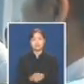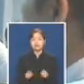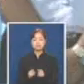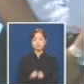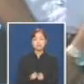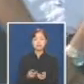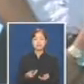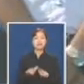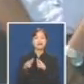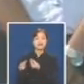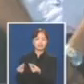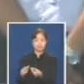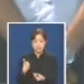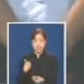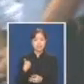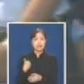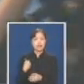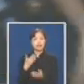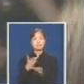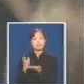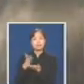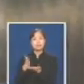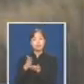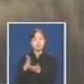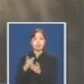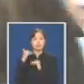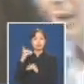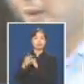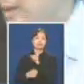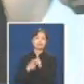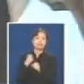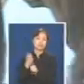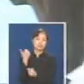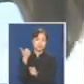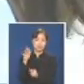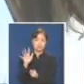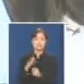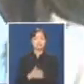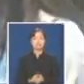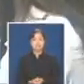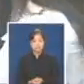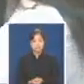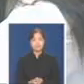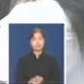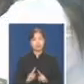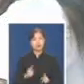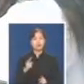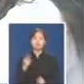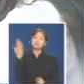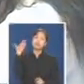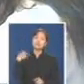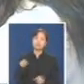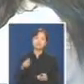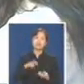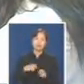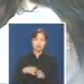วนหนึ่งนะครับแล้วก็มีเวลา15ปีในการที่จะผ่อนชำระคืน ปัญหาก็ยังมีอยู่นะครับก็คือเงิน